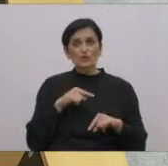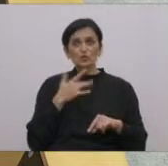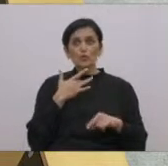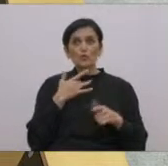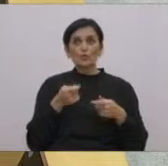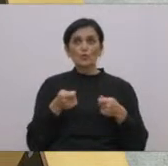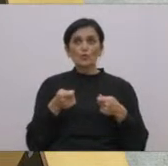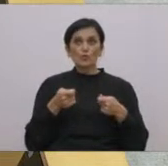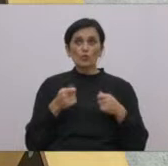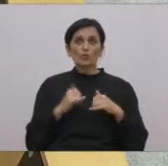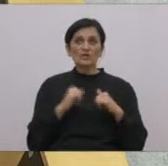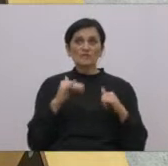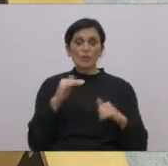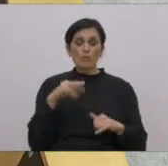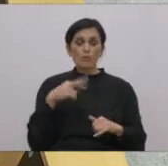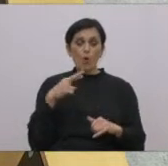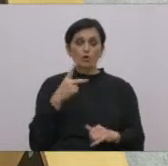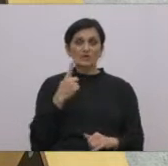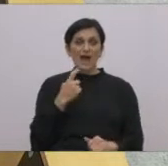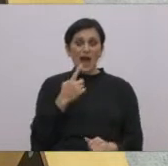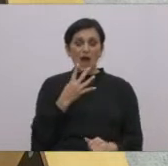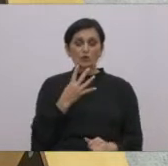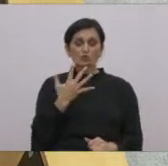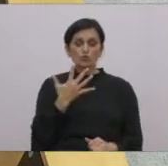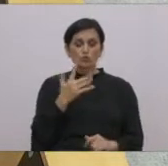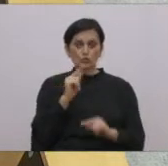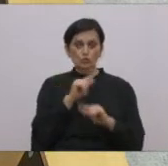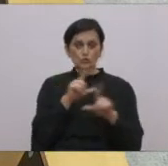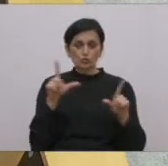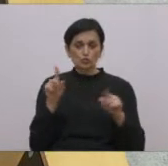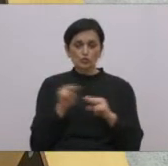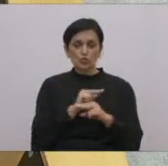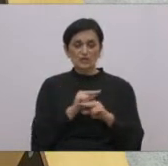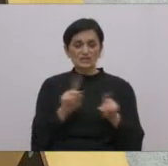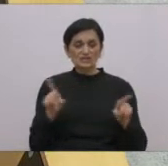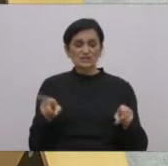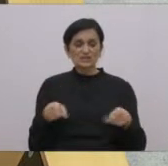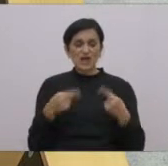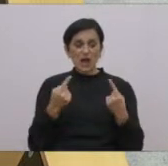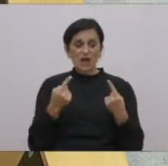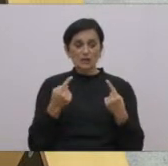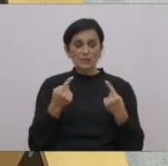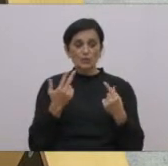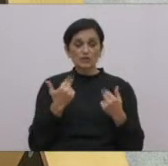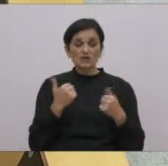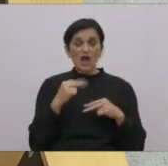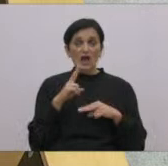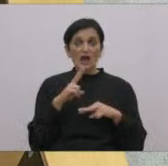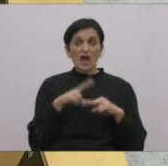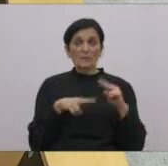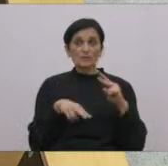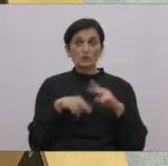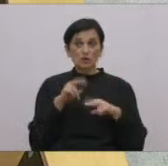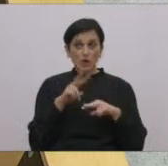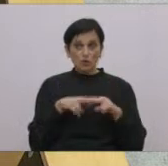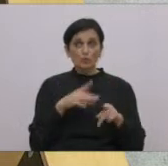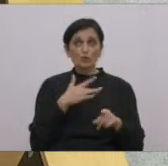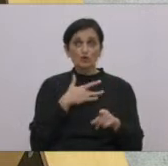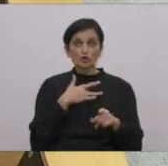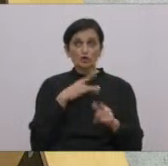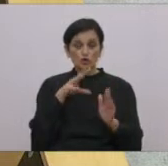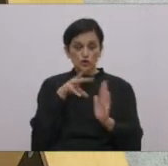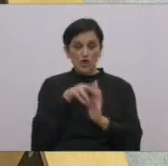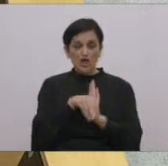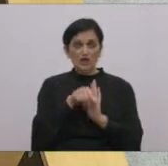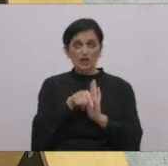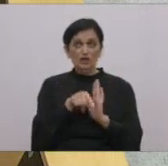მუნიციპალური განვითარების ფონდს 155 ის სკოლა ქონდა, სარეაბილიტაციო და აშენება, მშენებლობაც იგულის შედიოდა